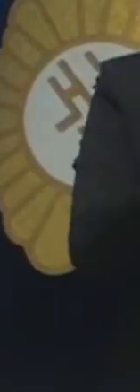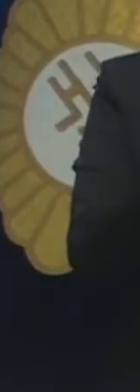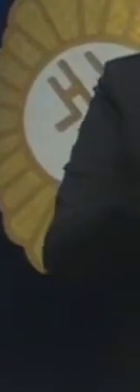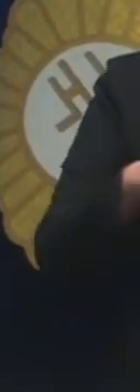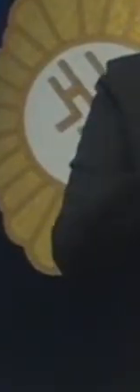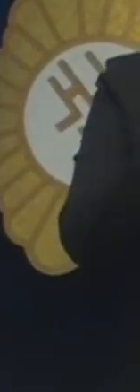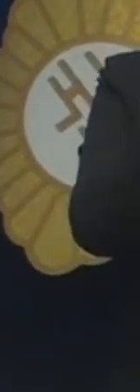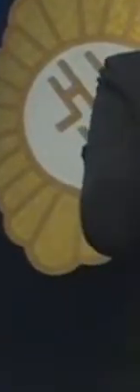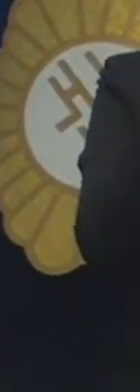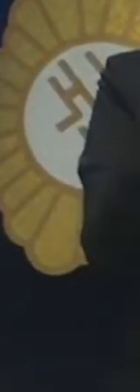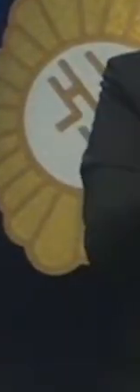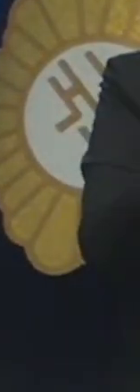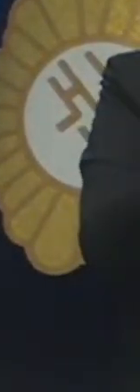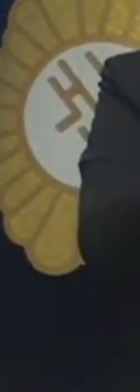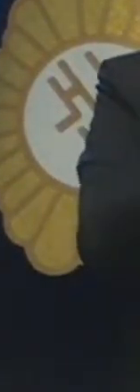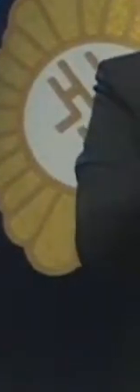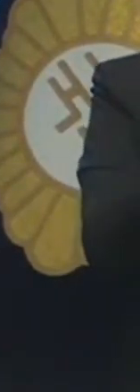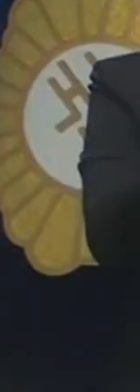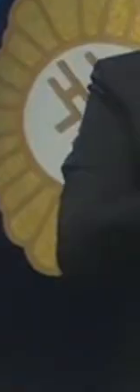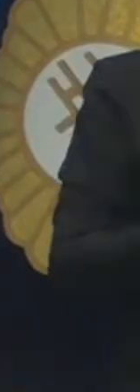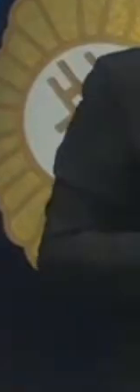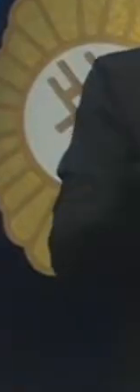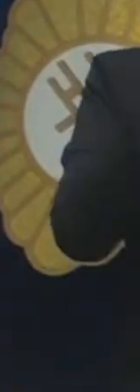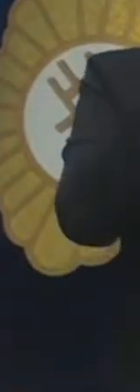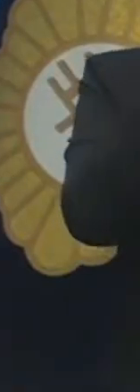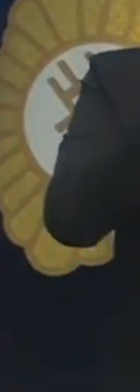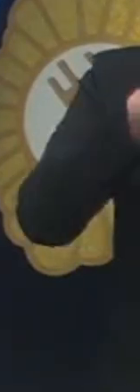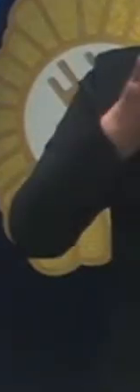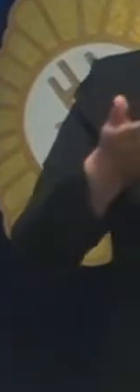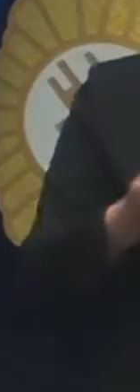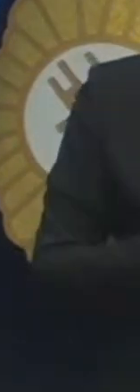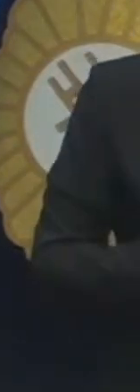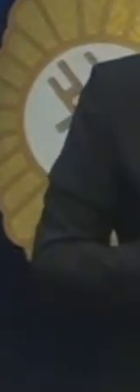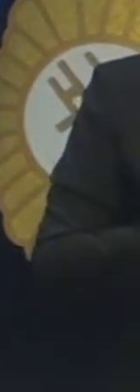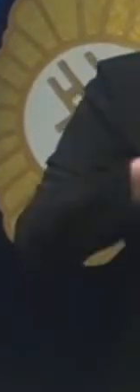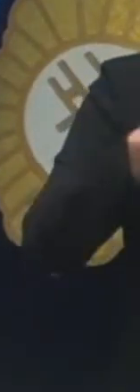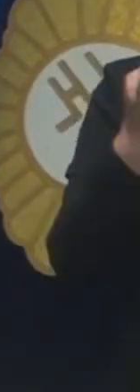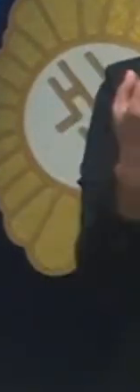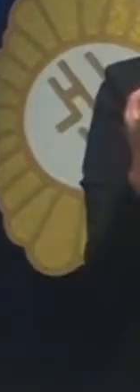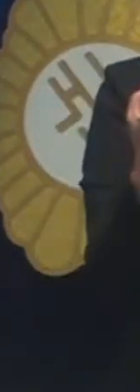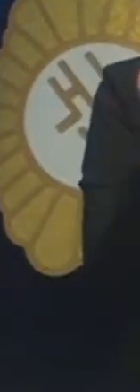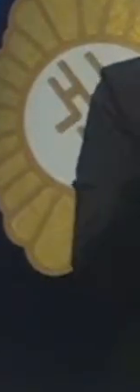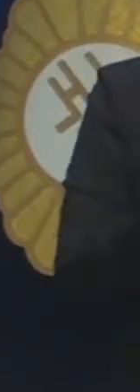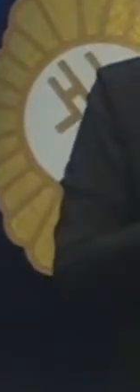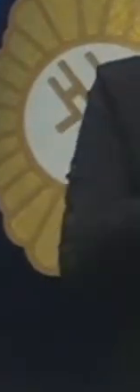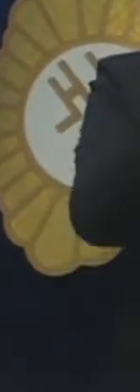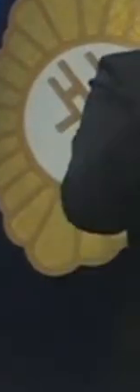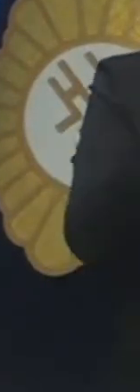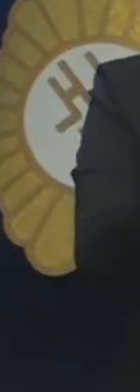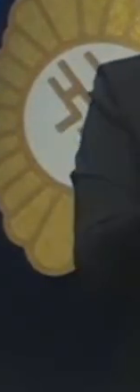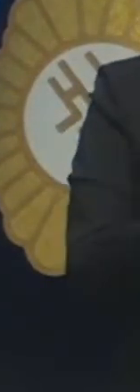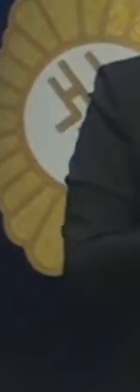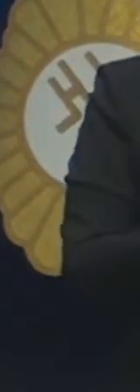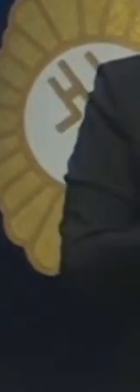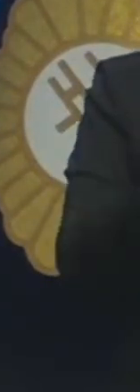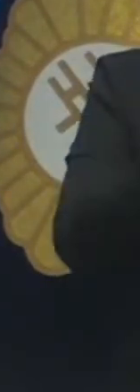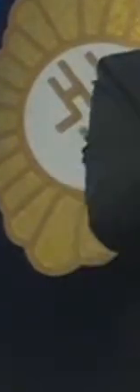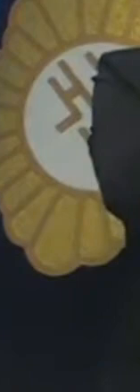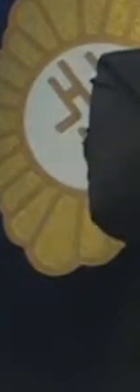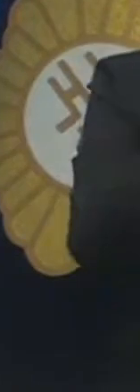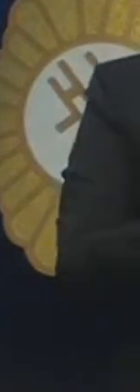실질적인 방안을 모색할 것을 신속히 요구드립니다. 국민의힘 윤한홍 정무위원회